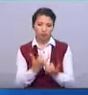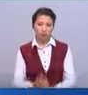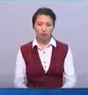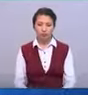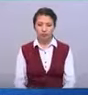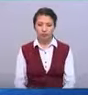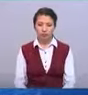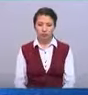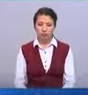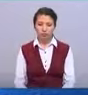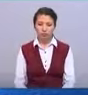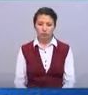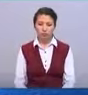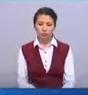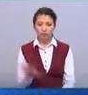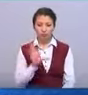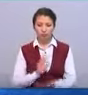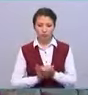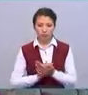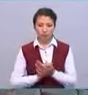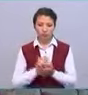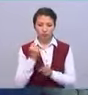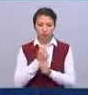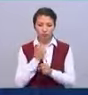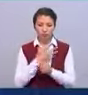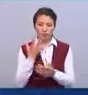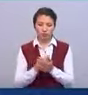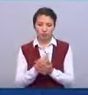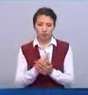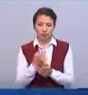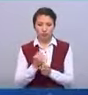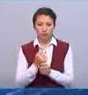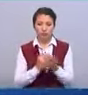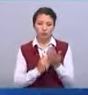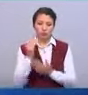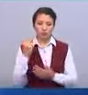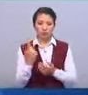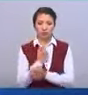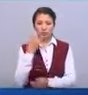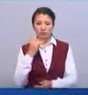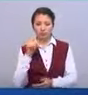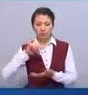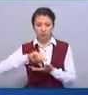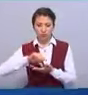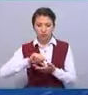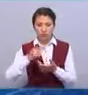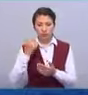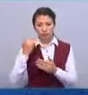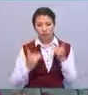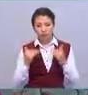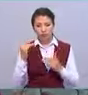мысалы жасап әкеватқан жұмыстар енді жоғары деңгей деп айтсам болады. Енді әркім әрқалай бірінші рет қатысушылар бар, олар енді сәл